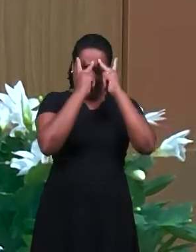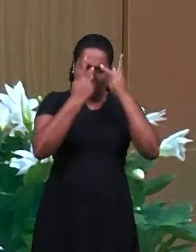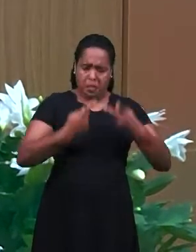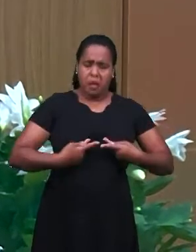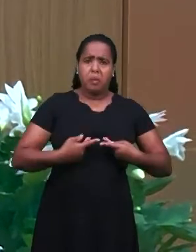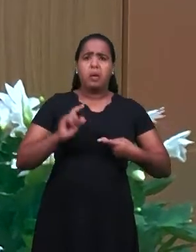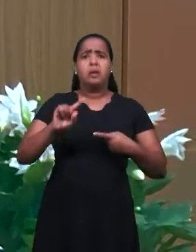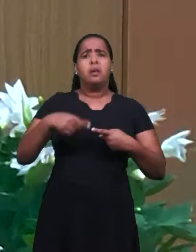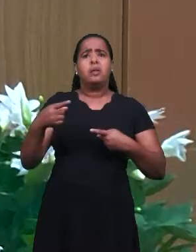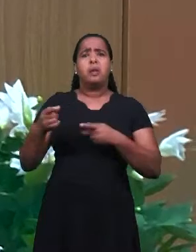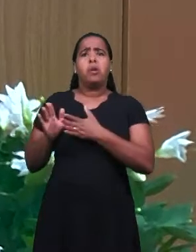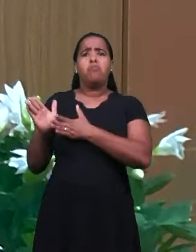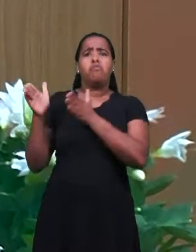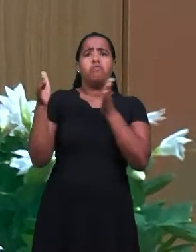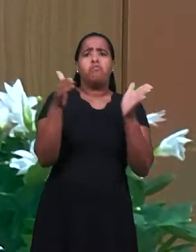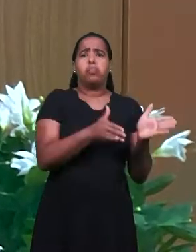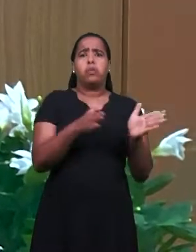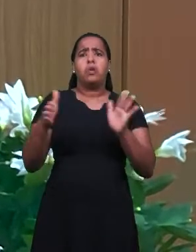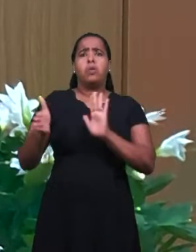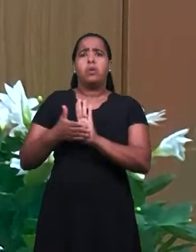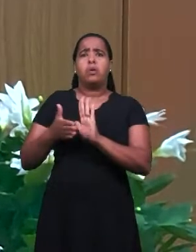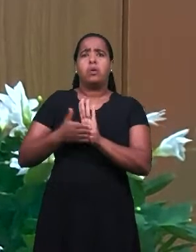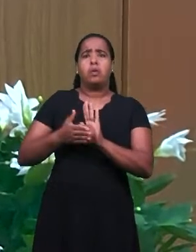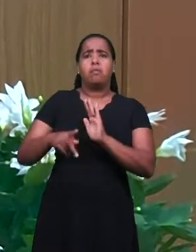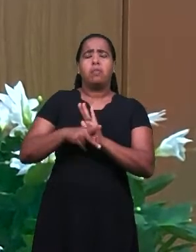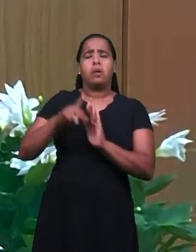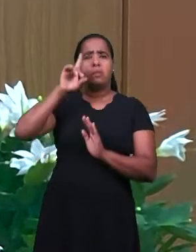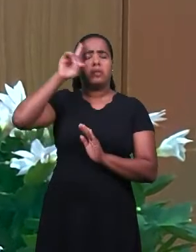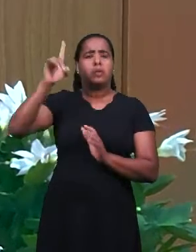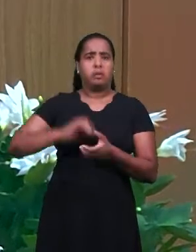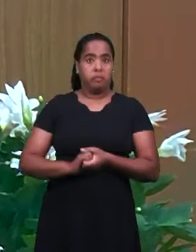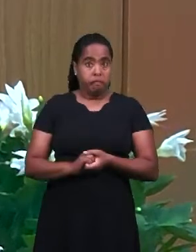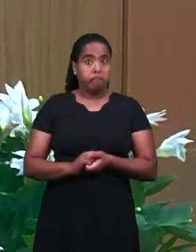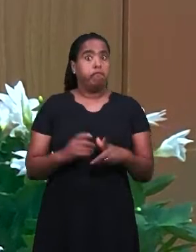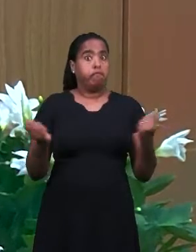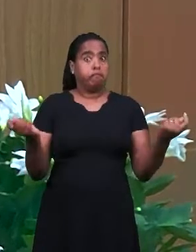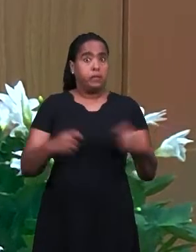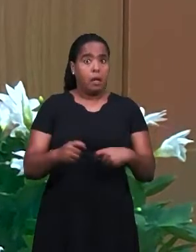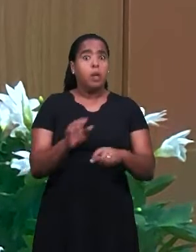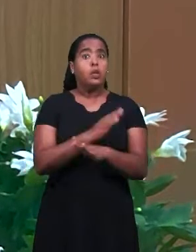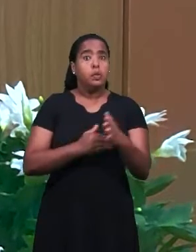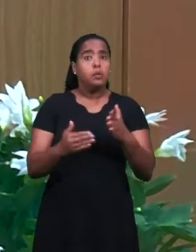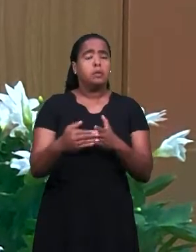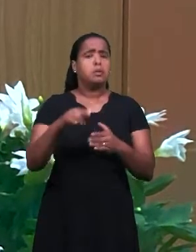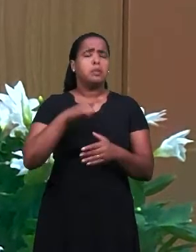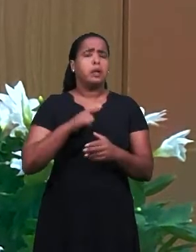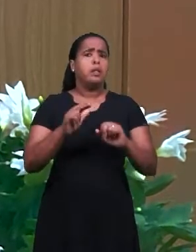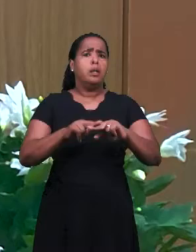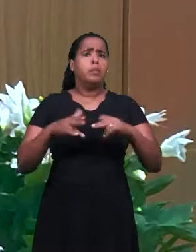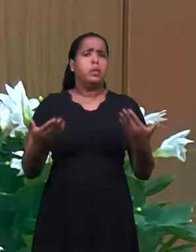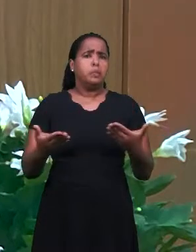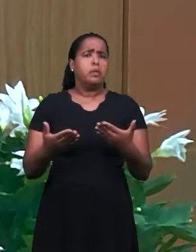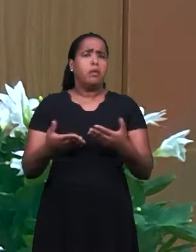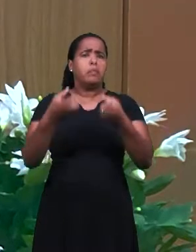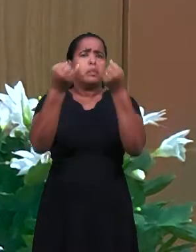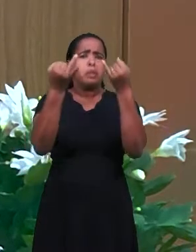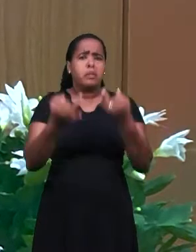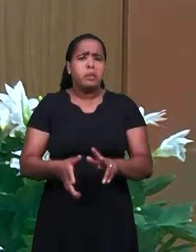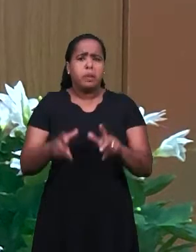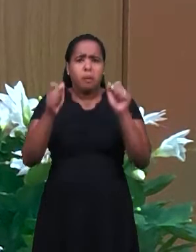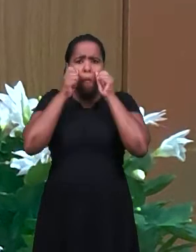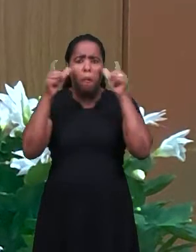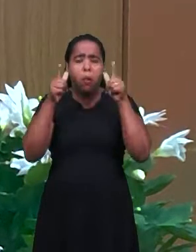вещи, сумасшедшие вещи. Человек, который выходит из проекта Божьего, он способен на все. Почему мы говорим